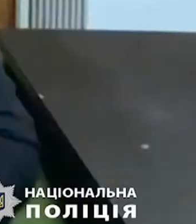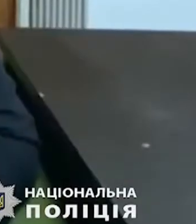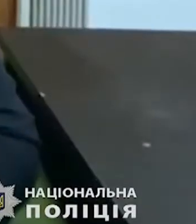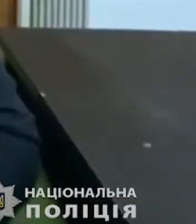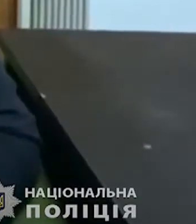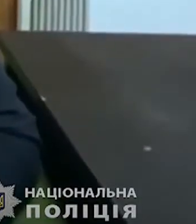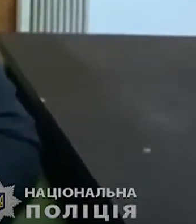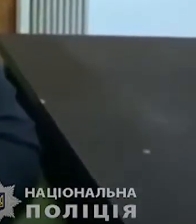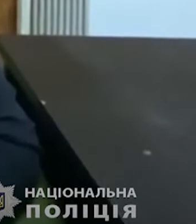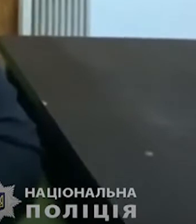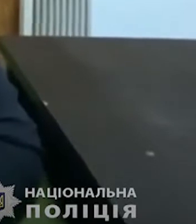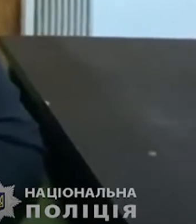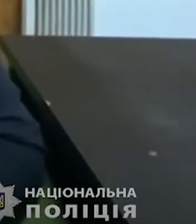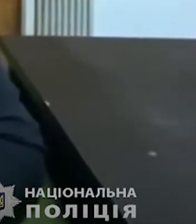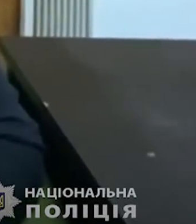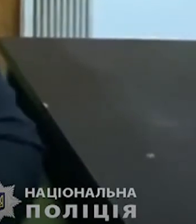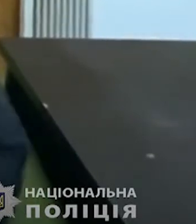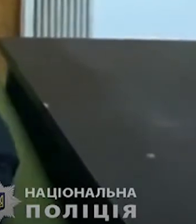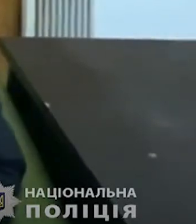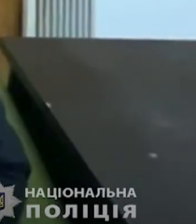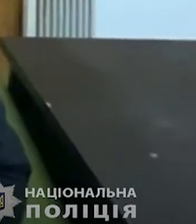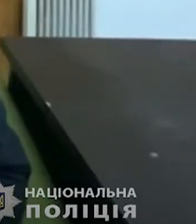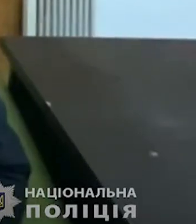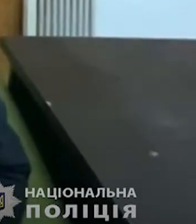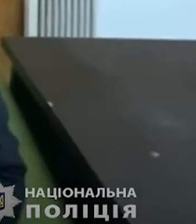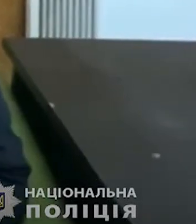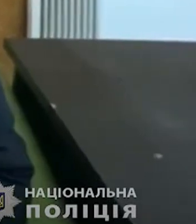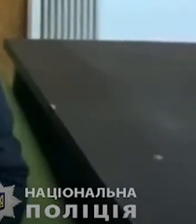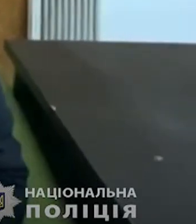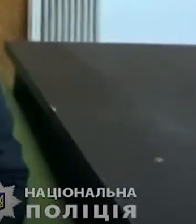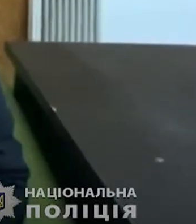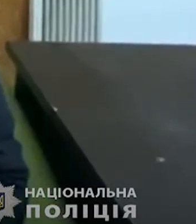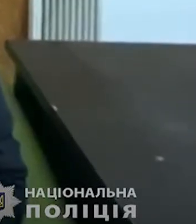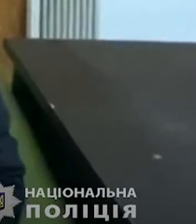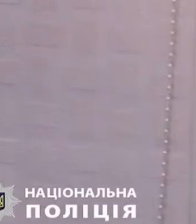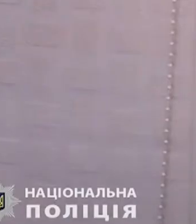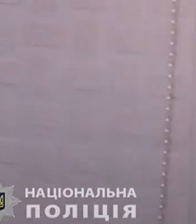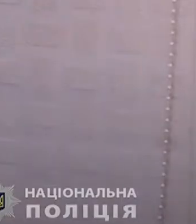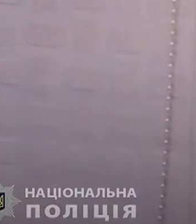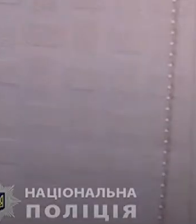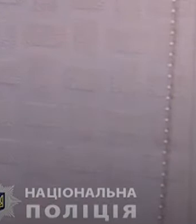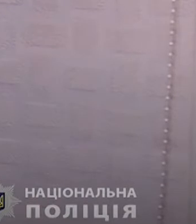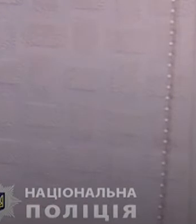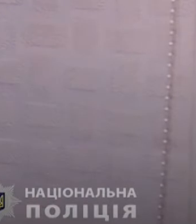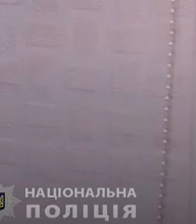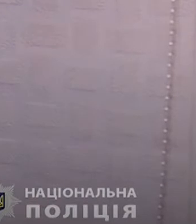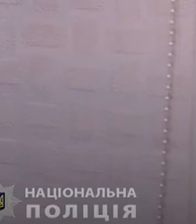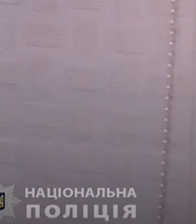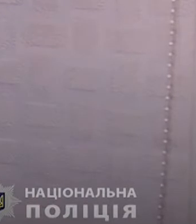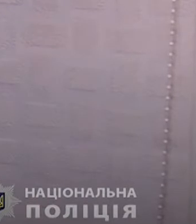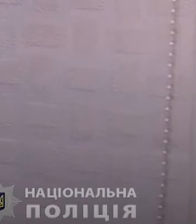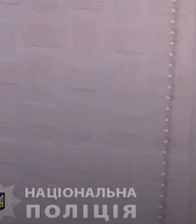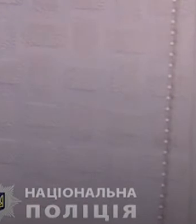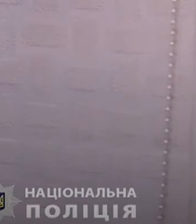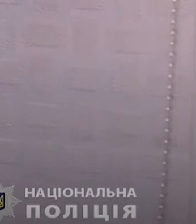телефон. Почала шукати документи, і я увидела в папці долари і забрала у нього. Наразі її дії кваліфікуються за